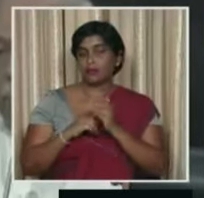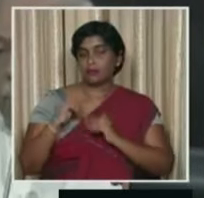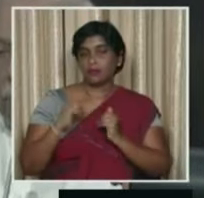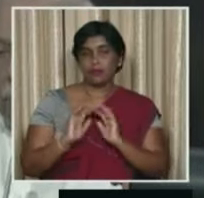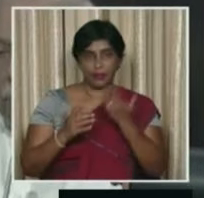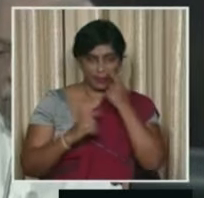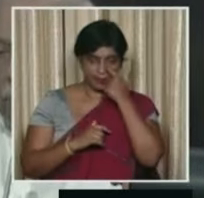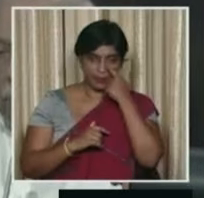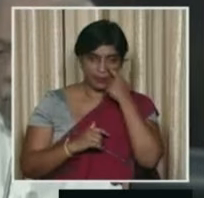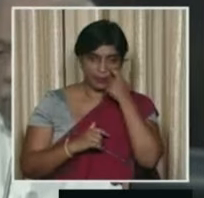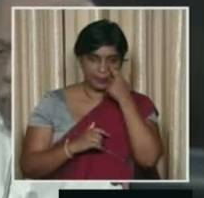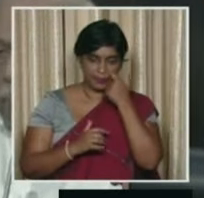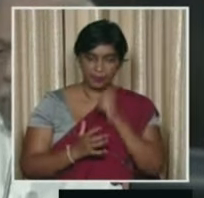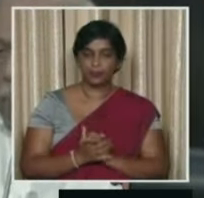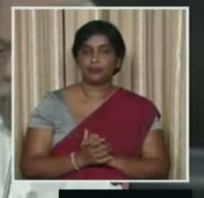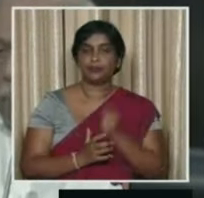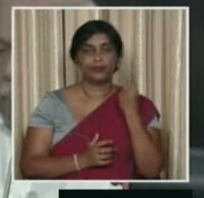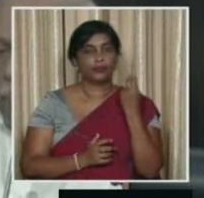කරනවා.